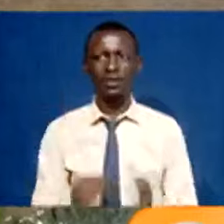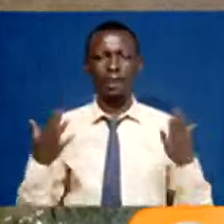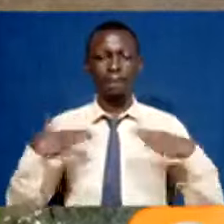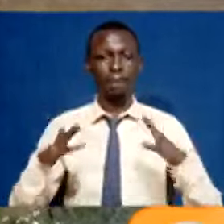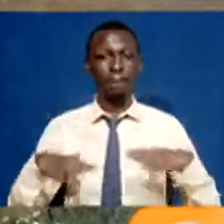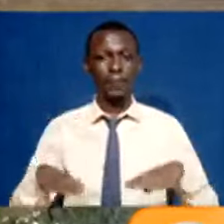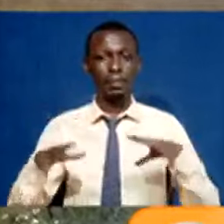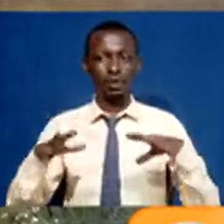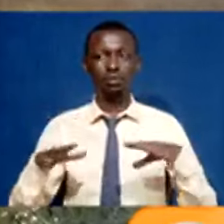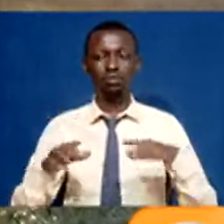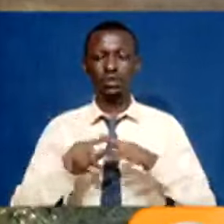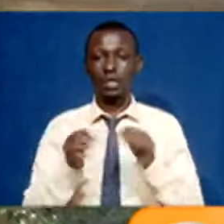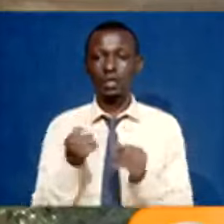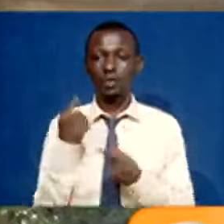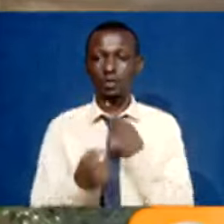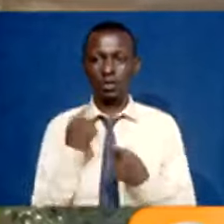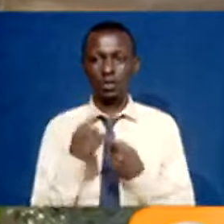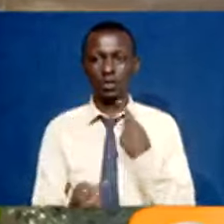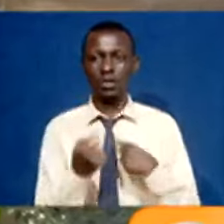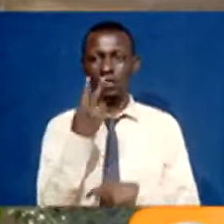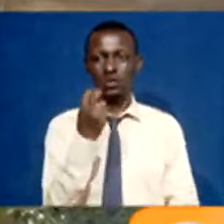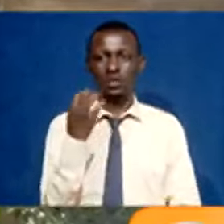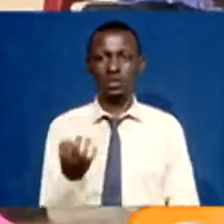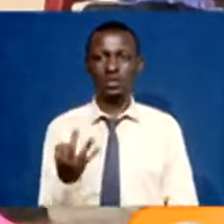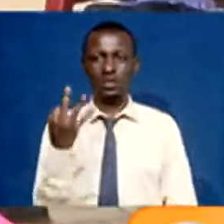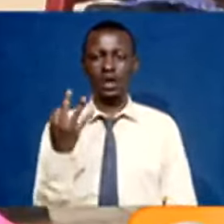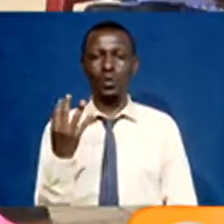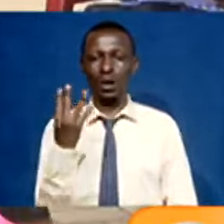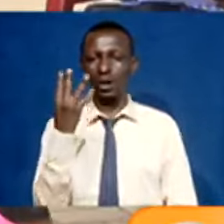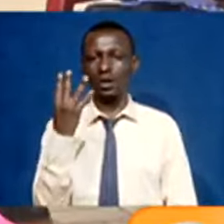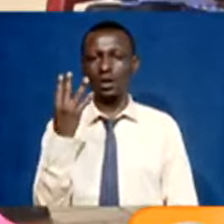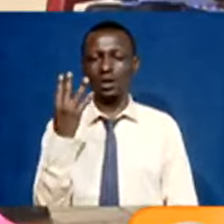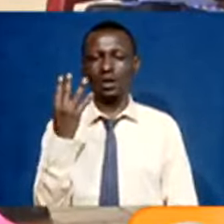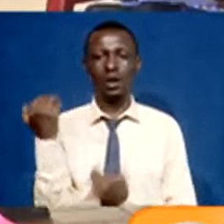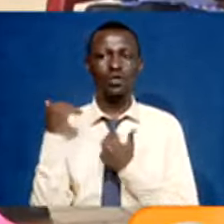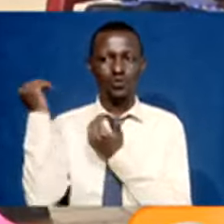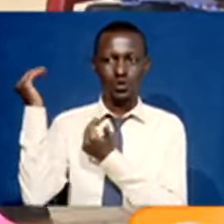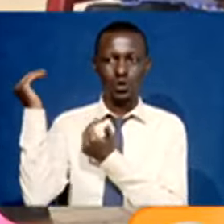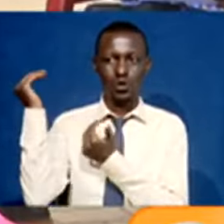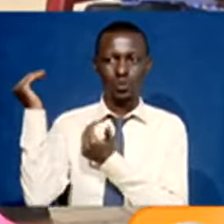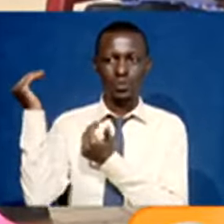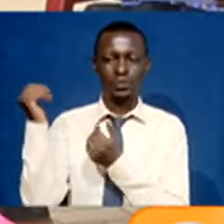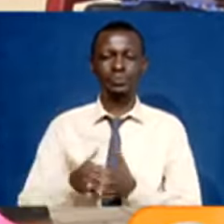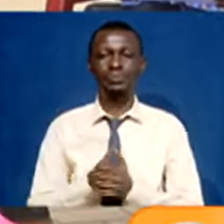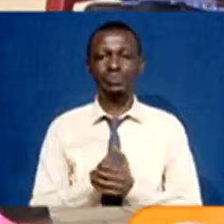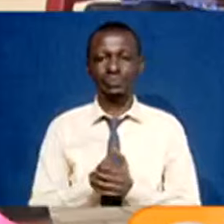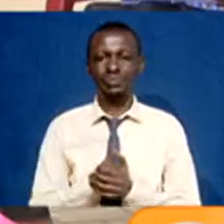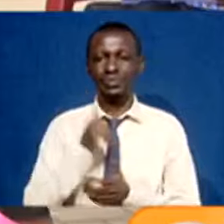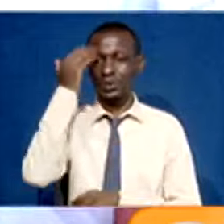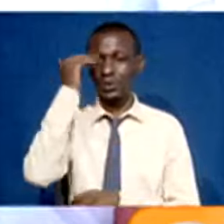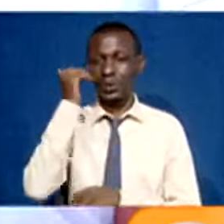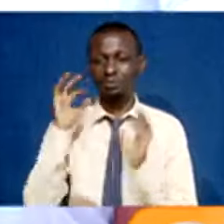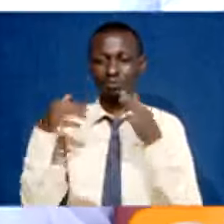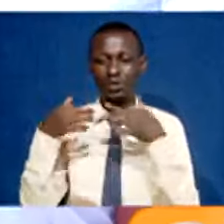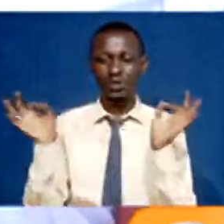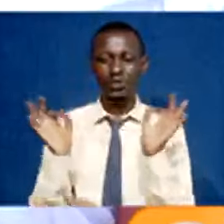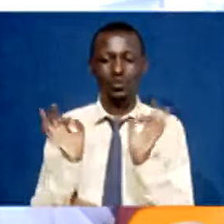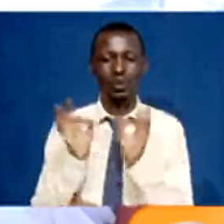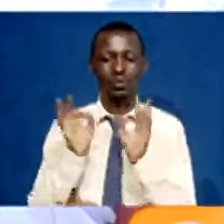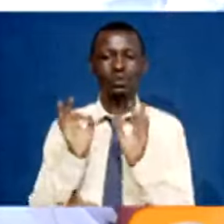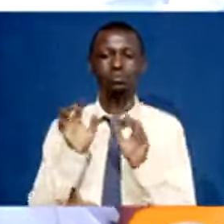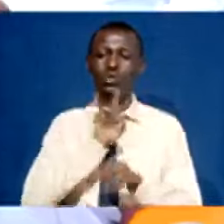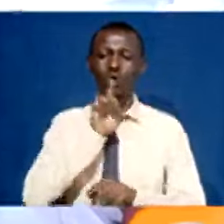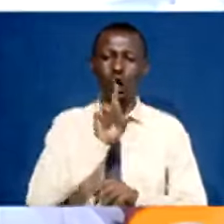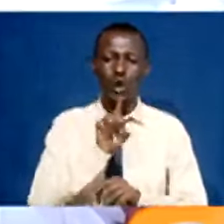wakazi waliukaribisha mwaka mpya wa 2024 wakiwa na hofu tele. Hii ni baada ya familia ya Kirima kuwapa